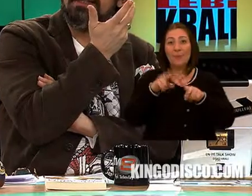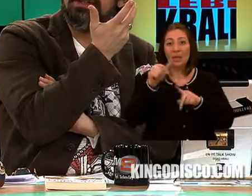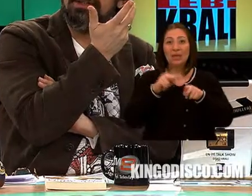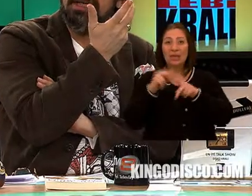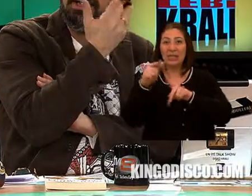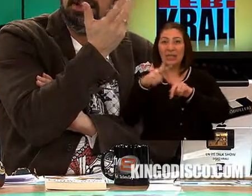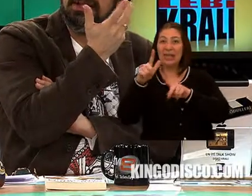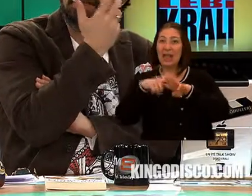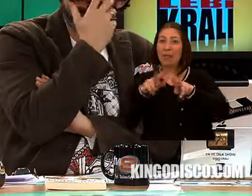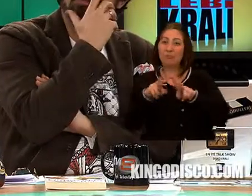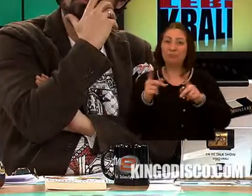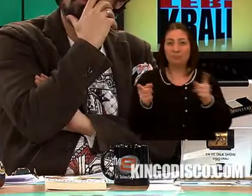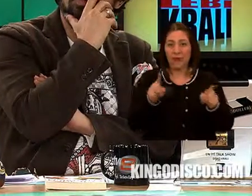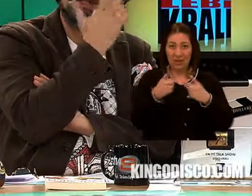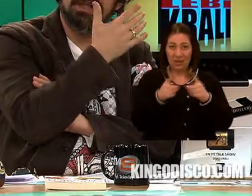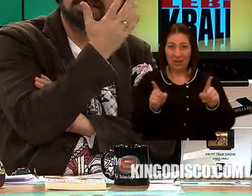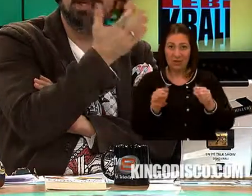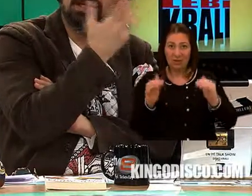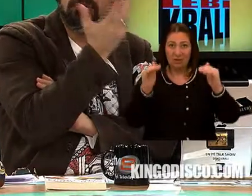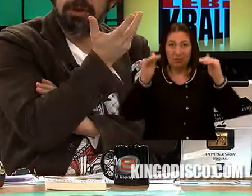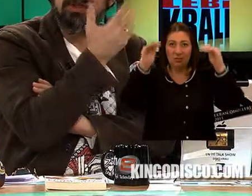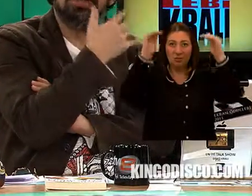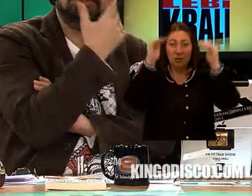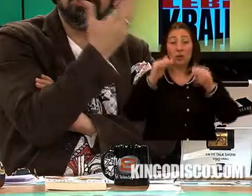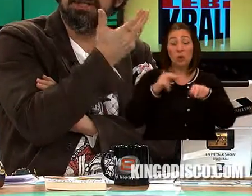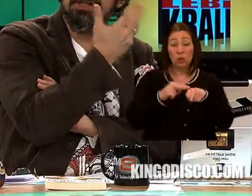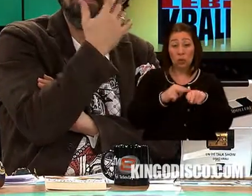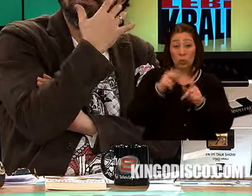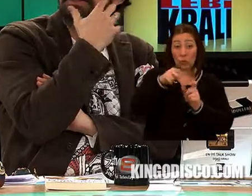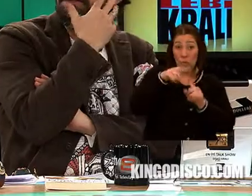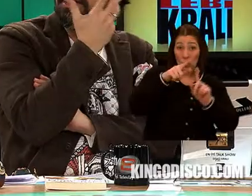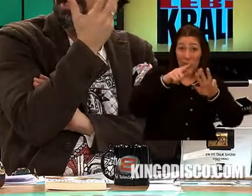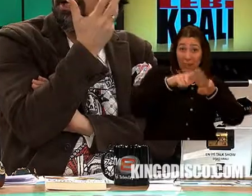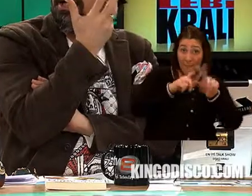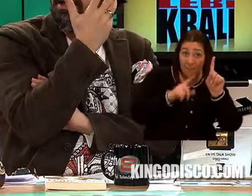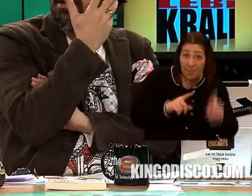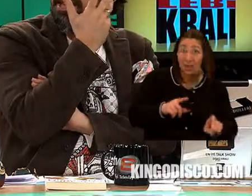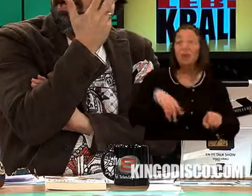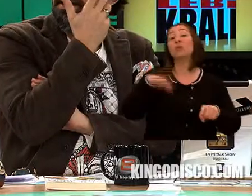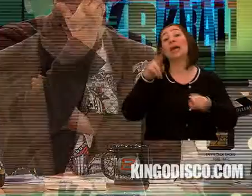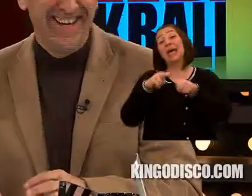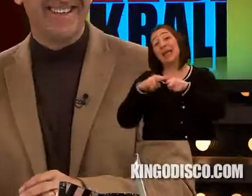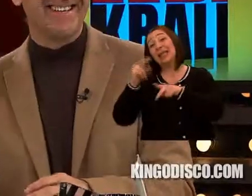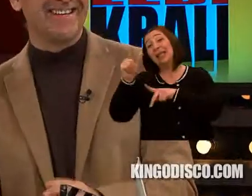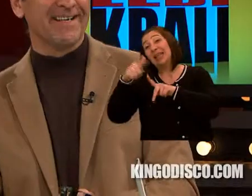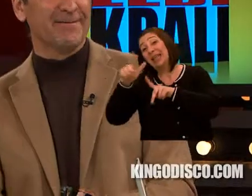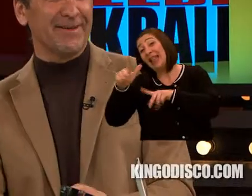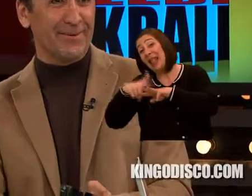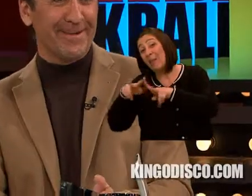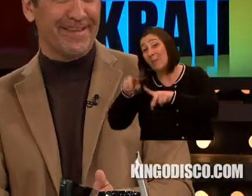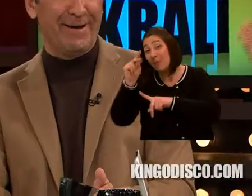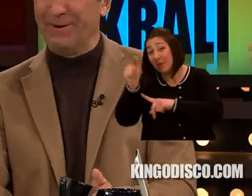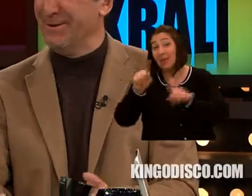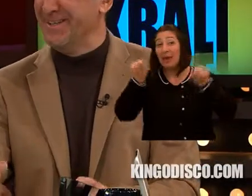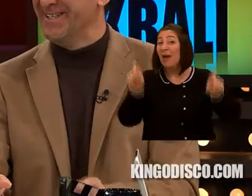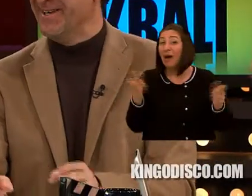de artsın gibi bir durum. Aslında insanlar kütleyi mi arttıracak, kitleyi mi arttıracak? O ne demek ki? Yani, kitle